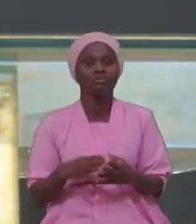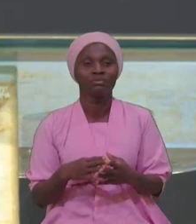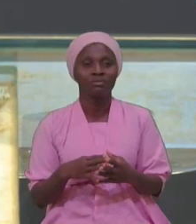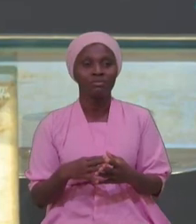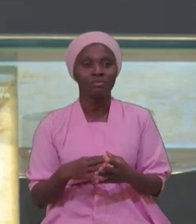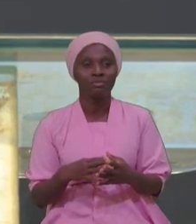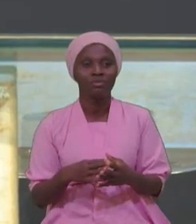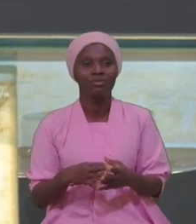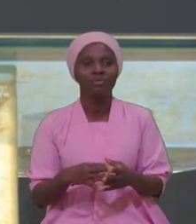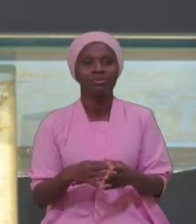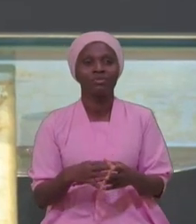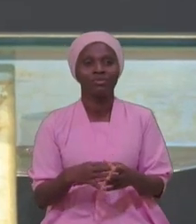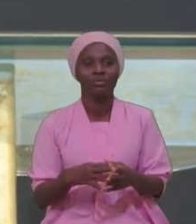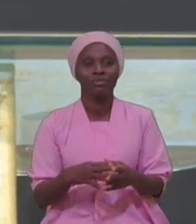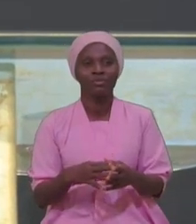vain,